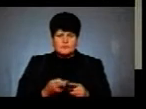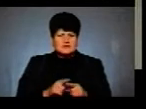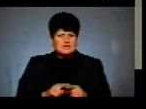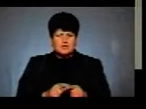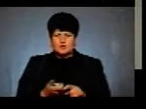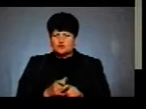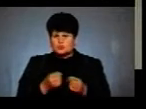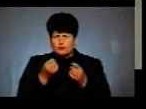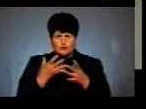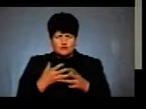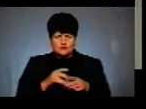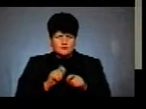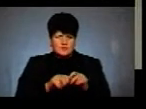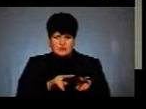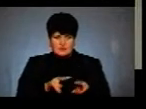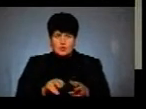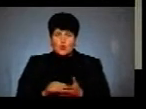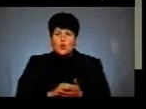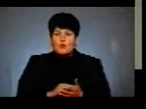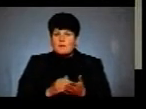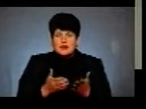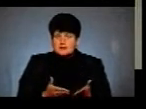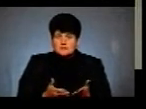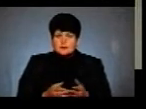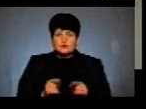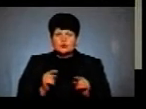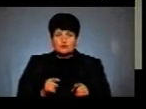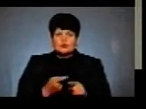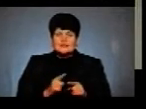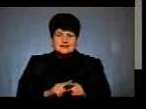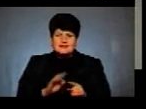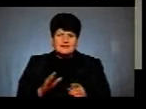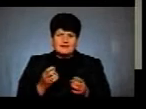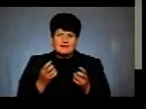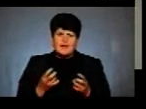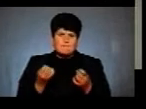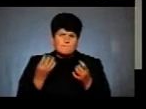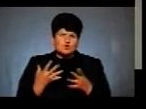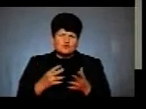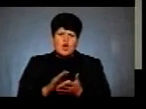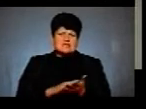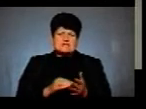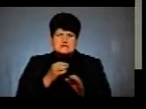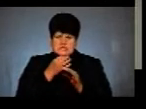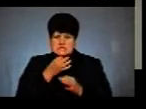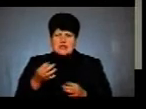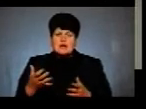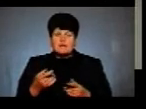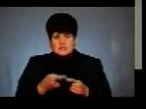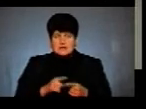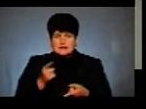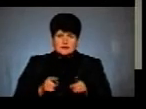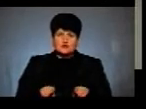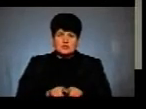просто відслідкувати документами, тому це не така пафосна заява, це дійсно так є.